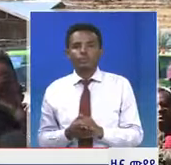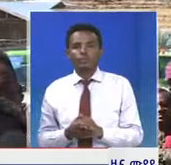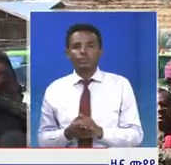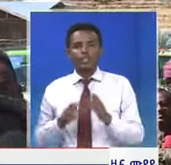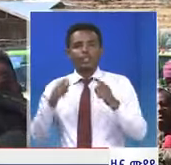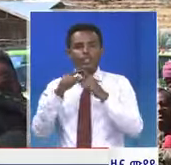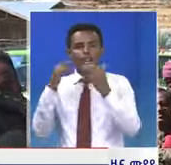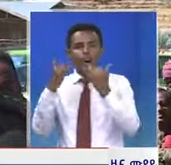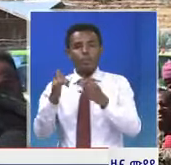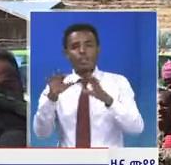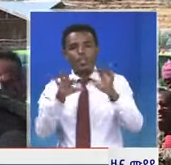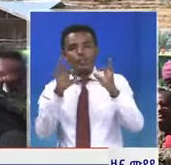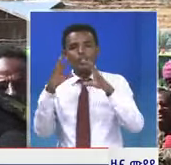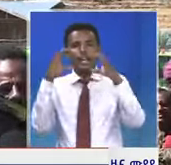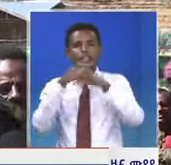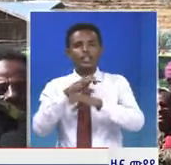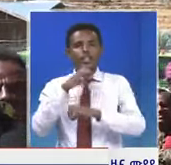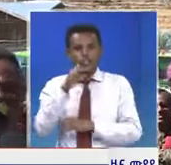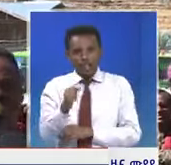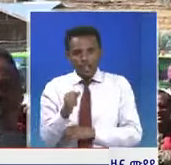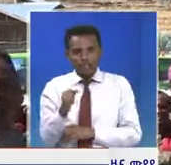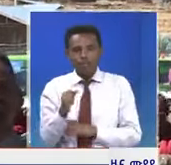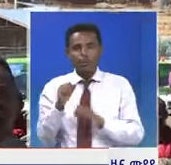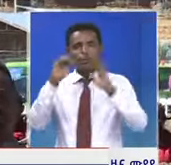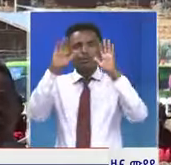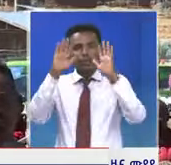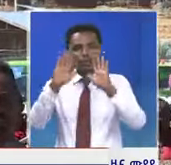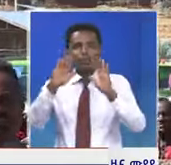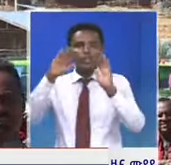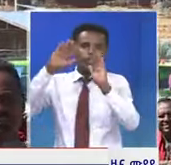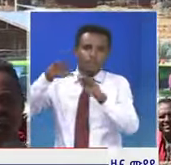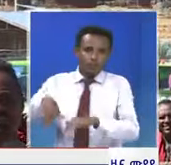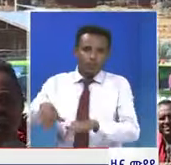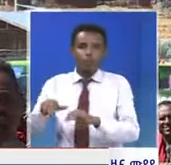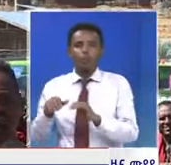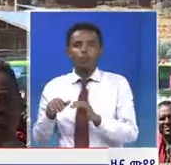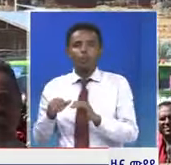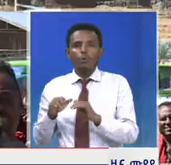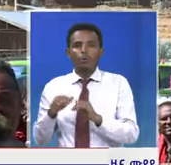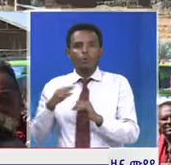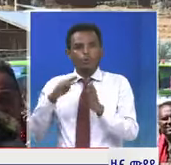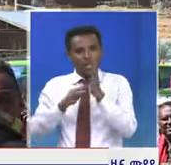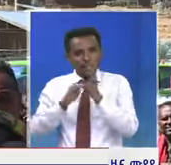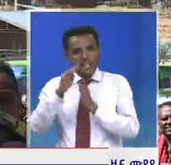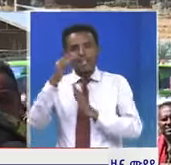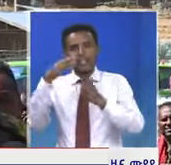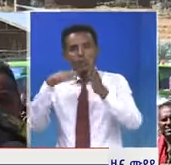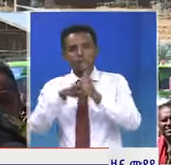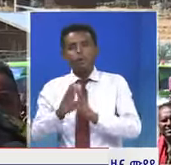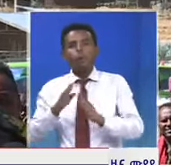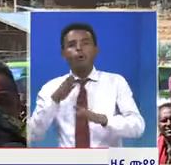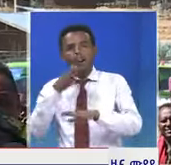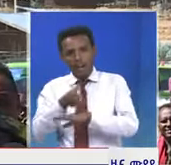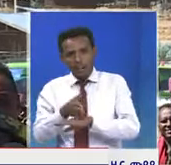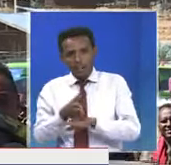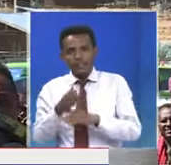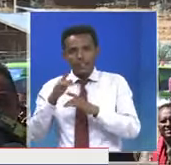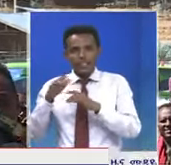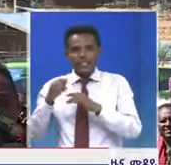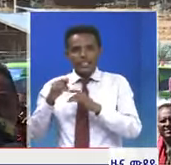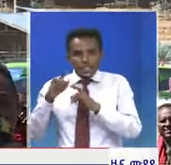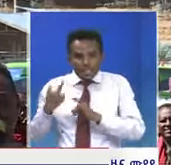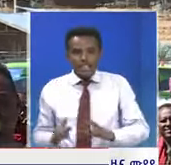እስከዛሬ ለቅመን ያልጨረስናቸው ምርኮኛ ትቶ መቀሌ ከገባ በኋላ ስልታዊ